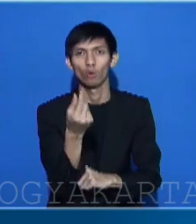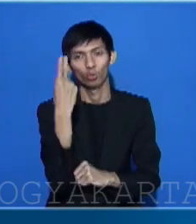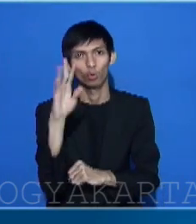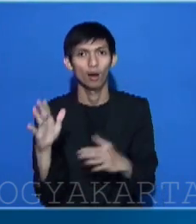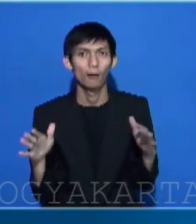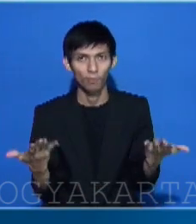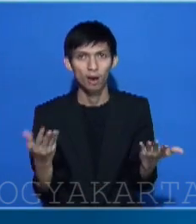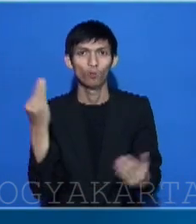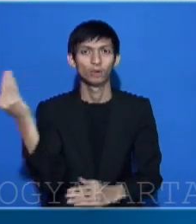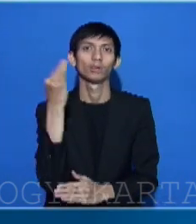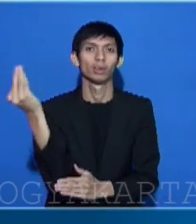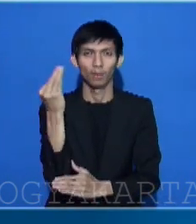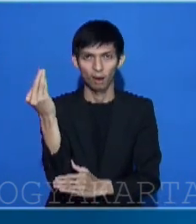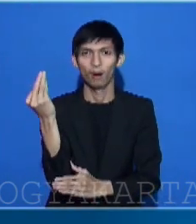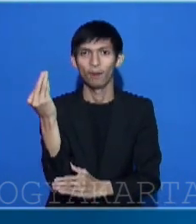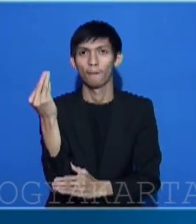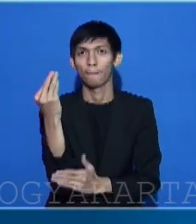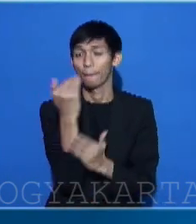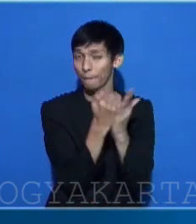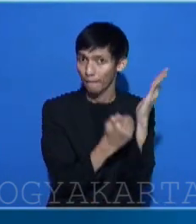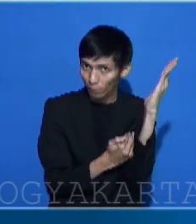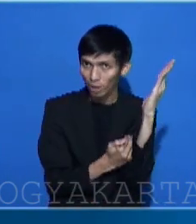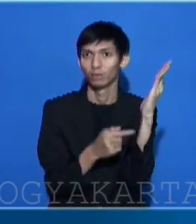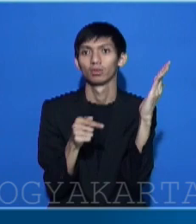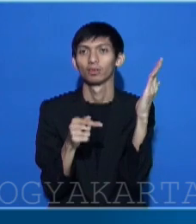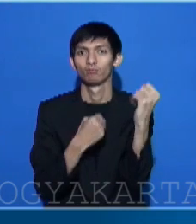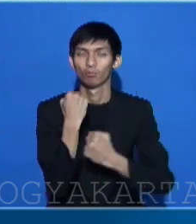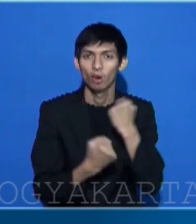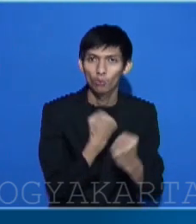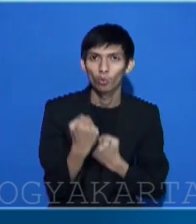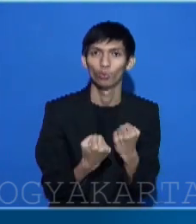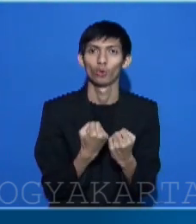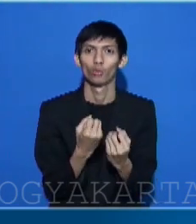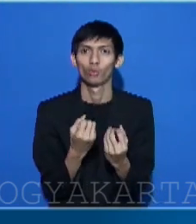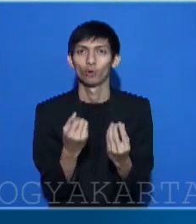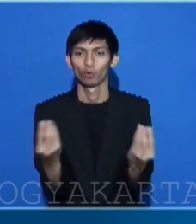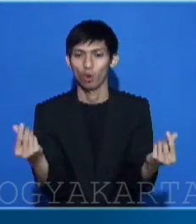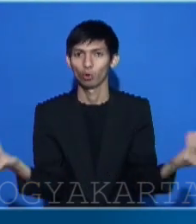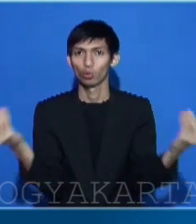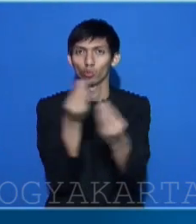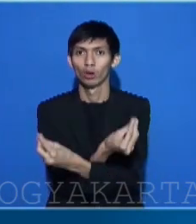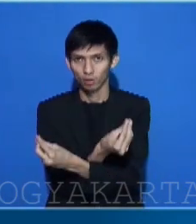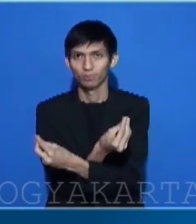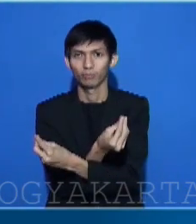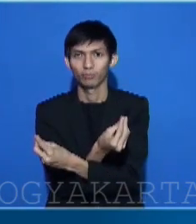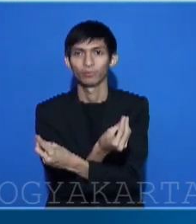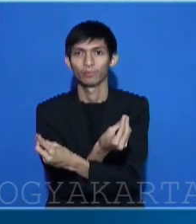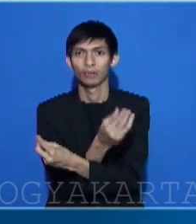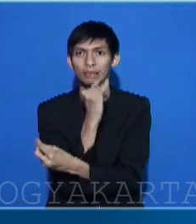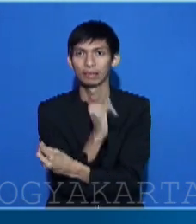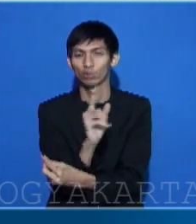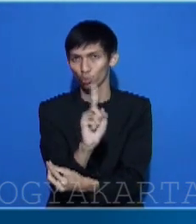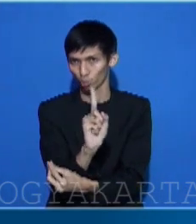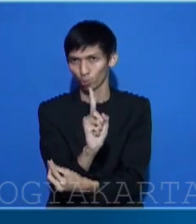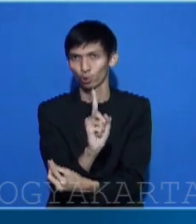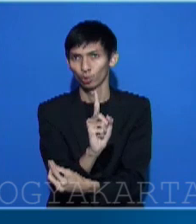sektor pariwisata. Aturan ini mewajibkan para pelaku usaha penukaran mata uang asing mengantongi izin dari BI. Jika tidak